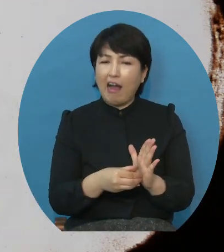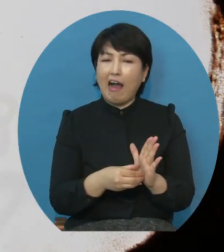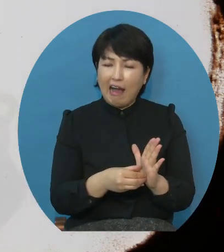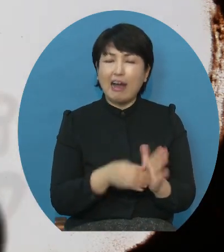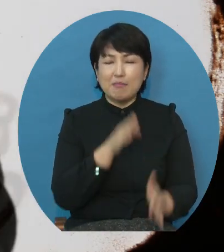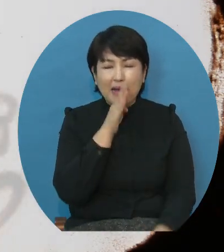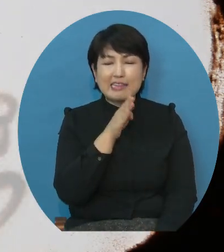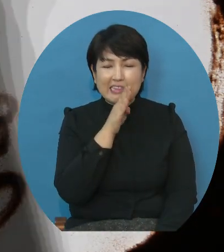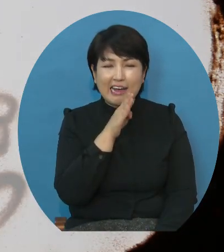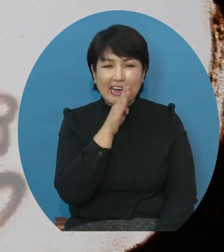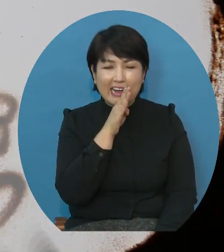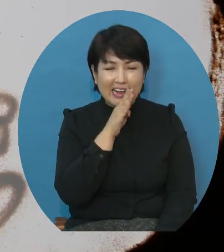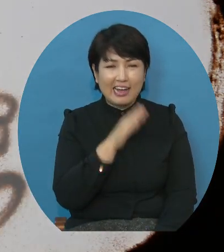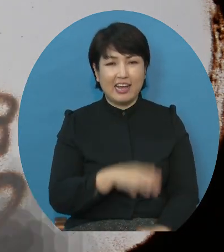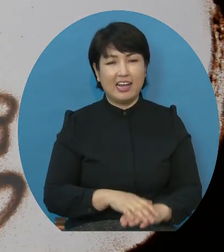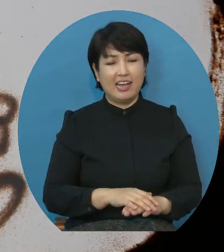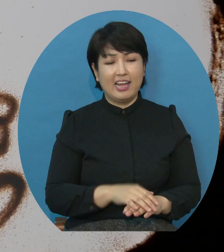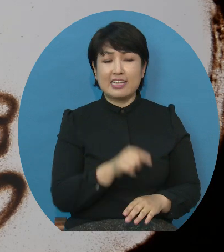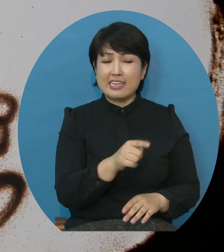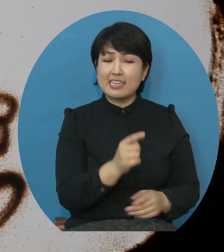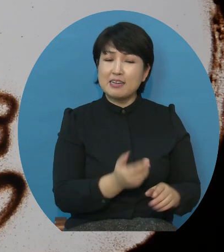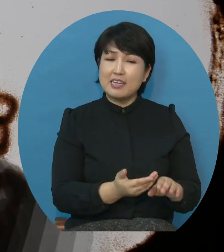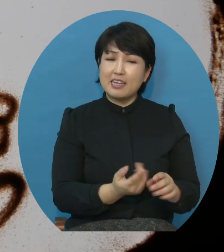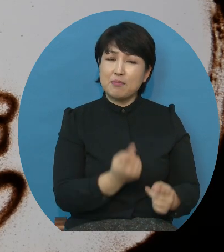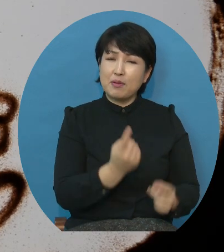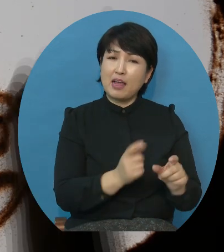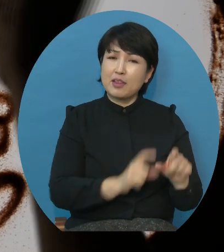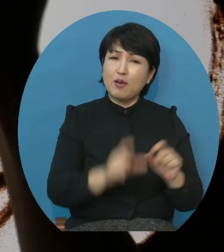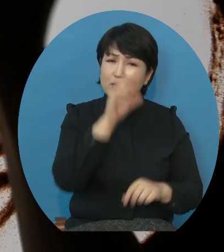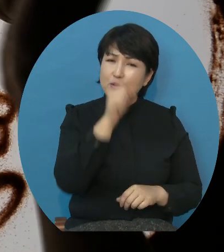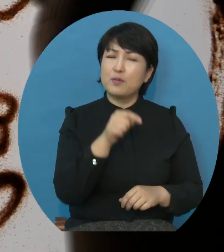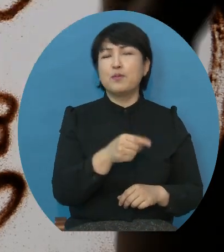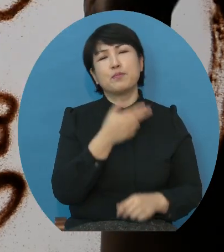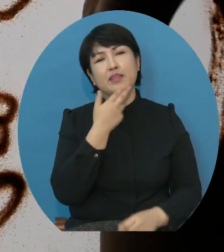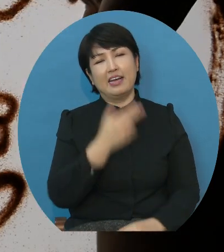없다 적당한 것보다 더 좋은 건 없다